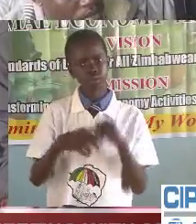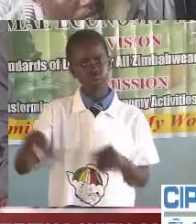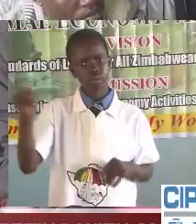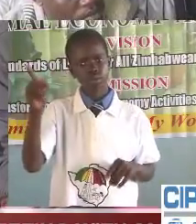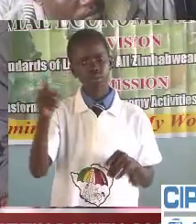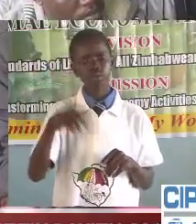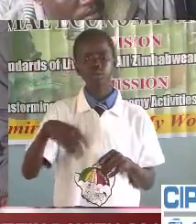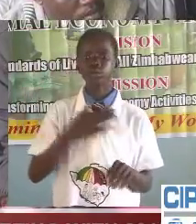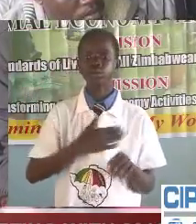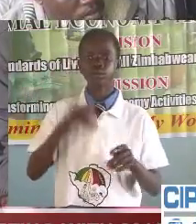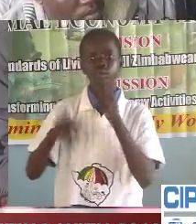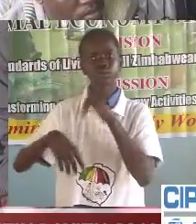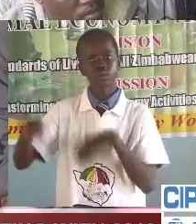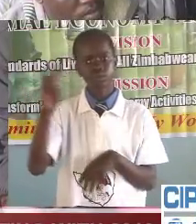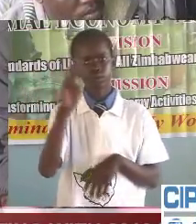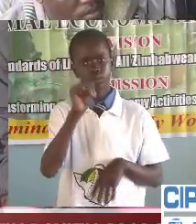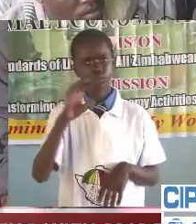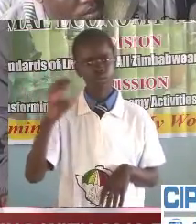kukanzo